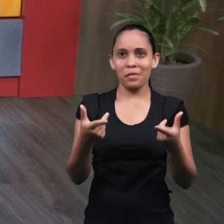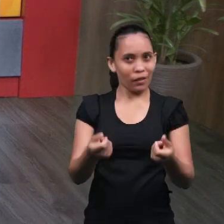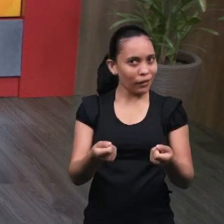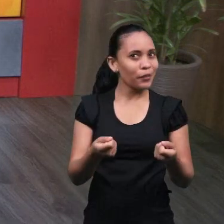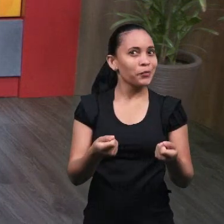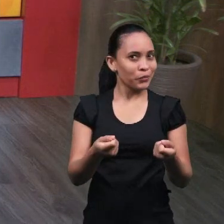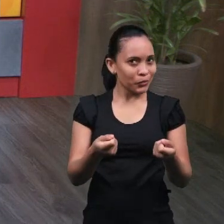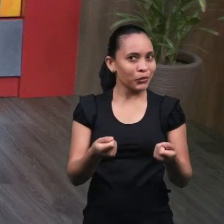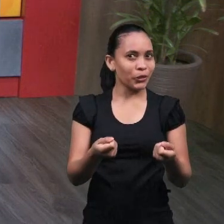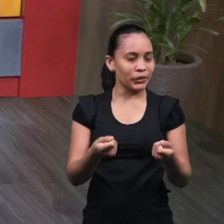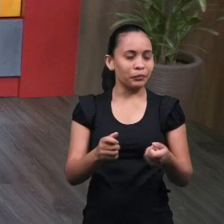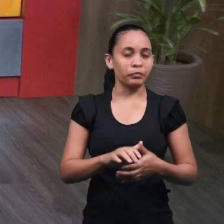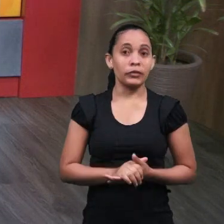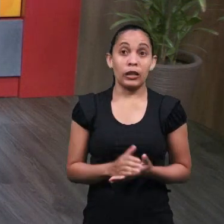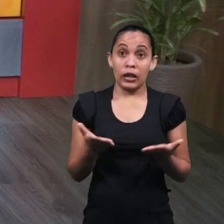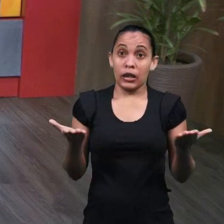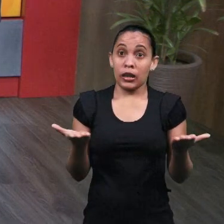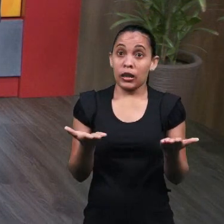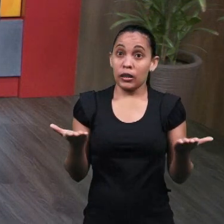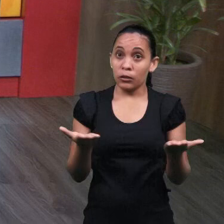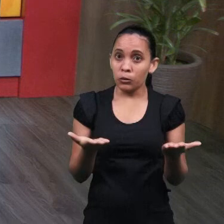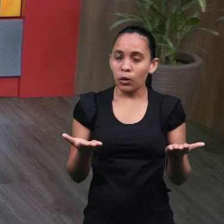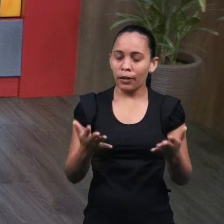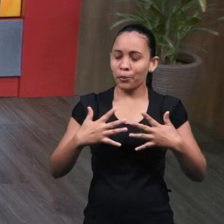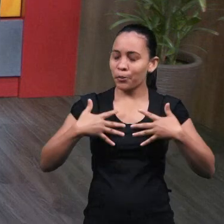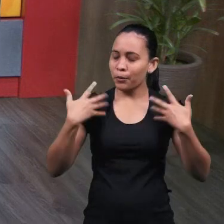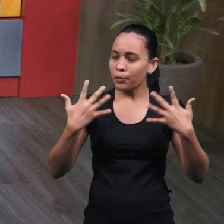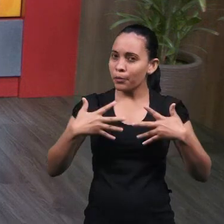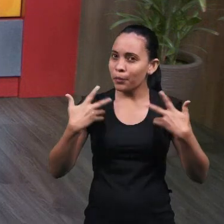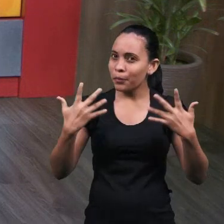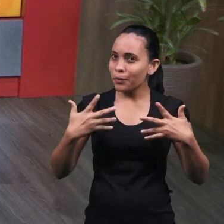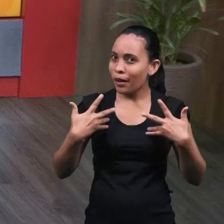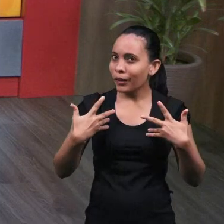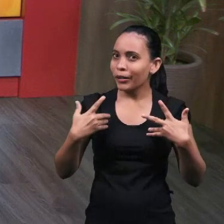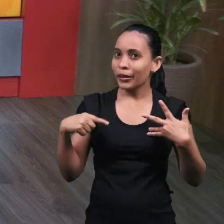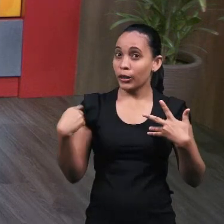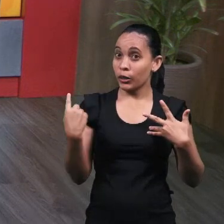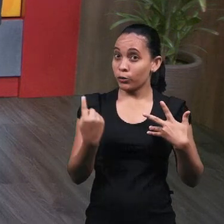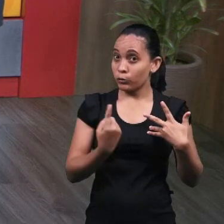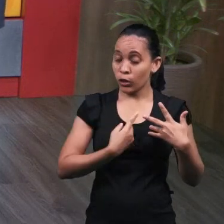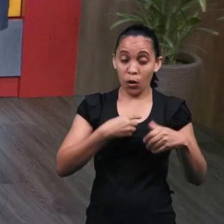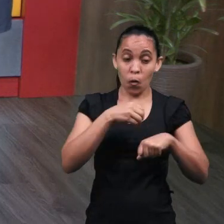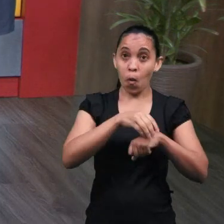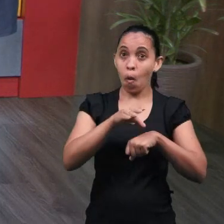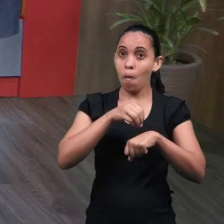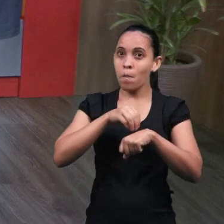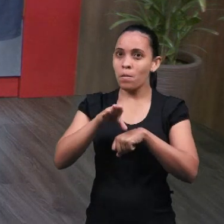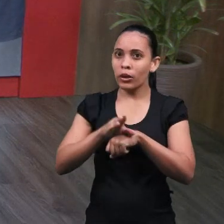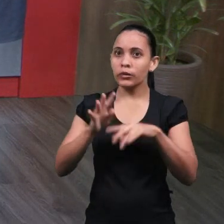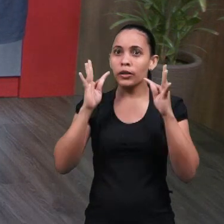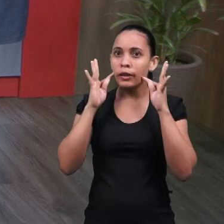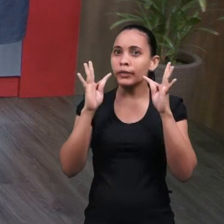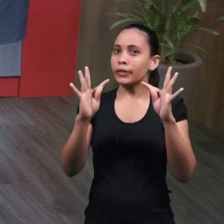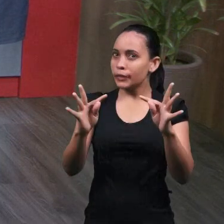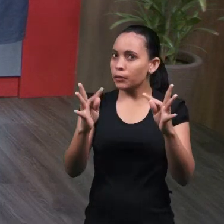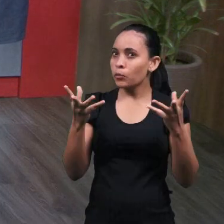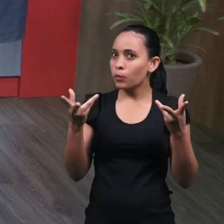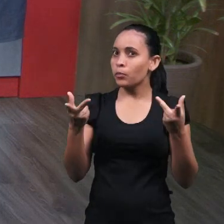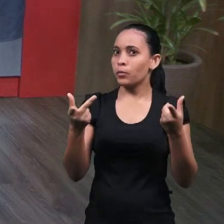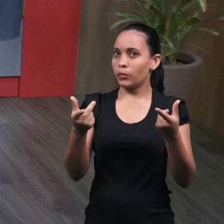merveilleux. Nous allons maintenant, avec beaucoup de joie, partager quelques témoignages des expériences